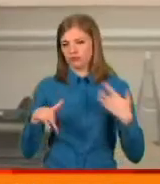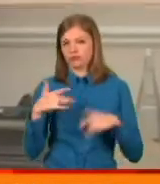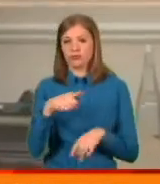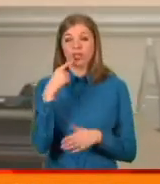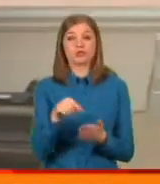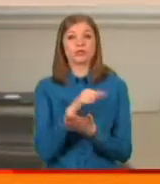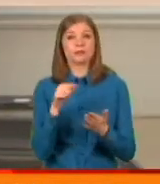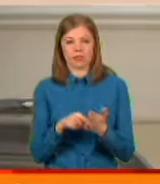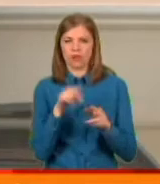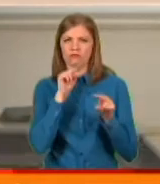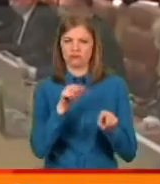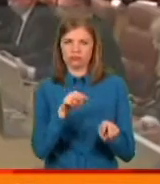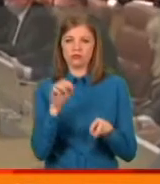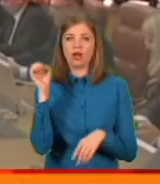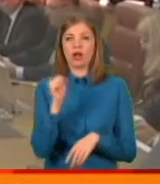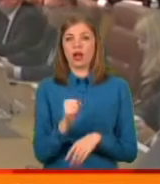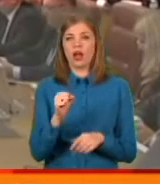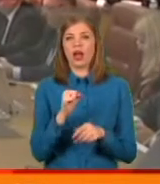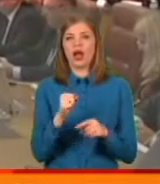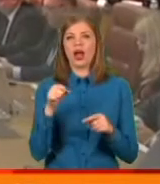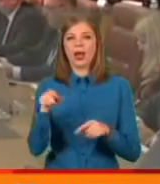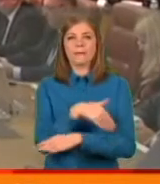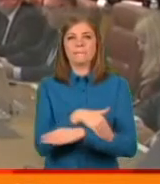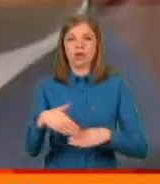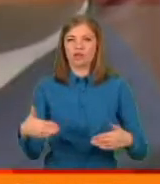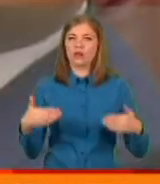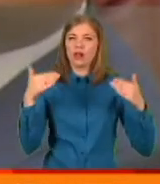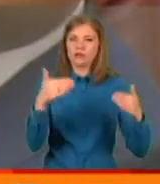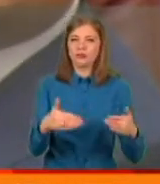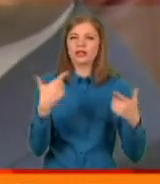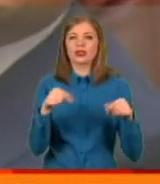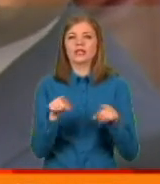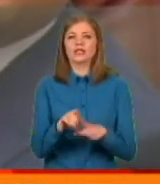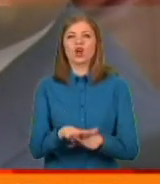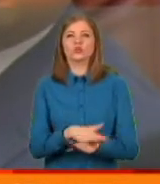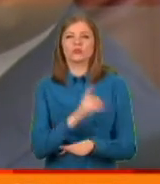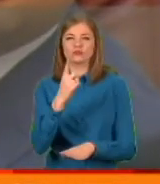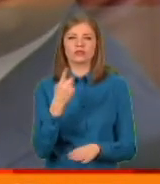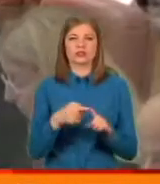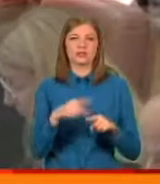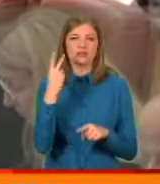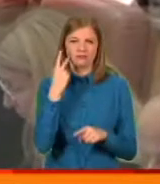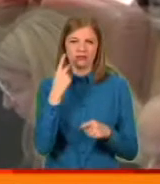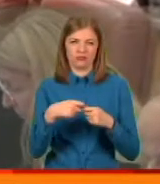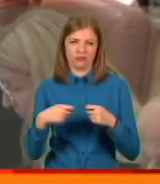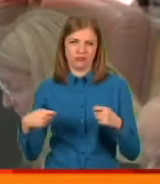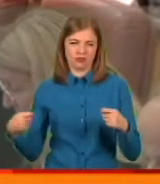кажуть, питання тримають на контролі, а окреслення межі парку йде так довго, бо це традиційно не швидкий